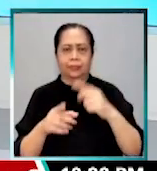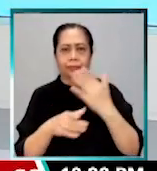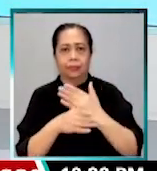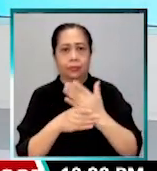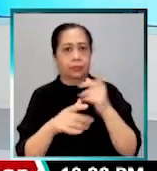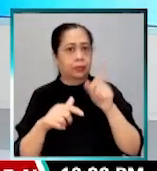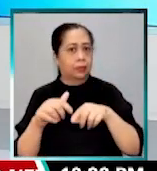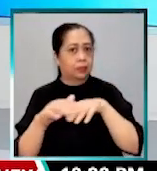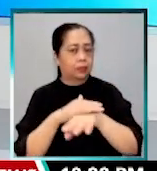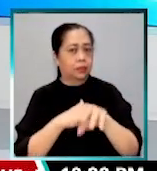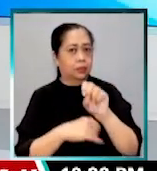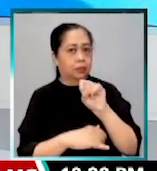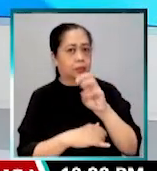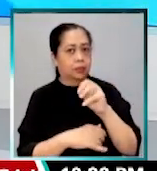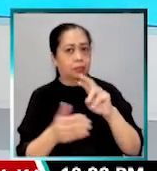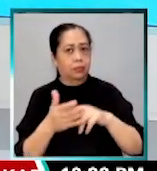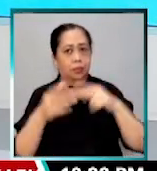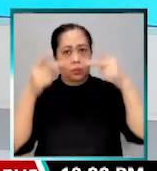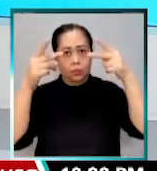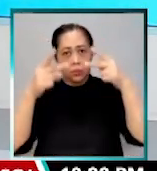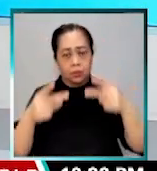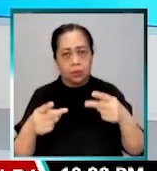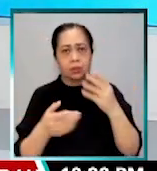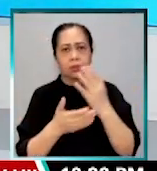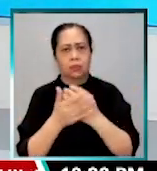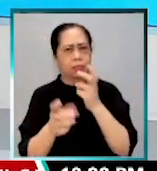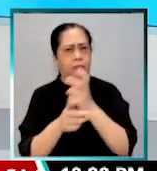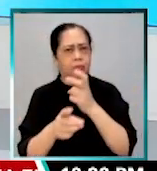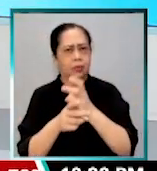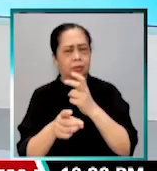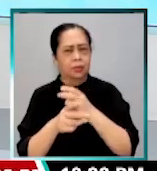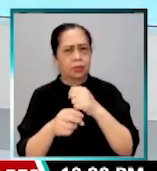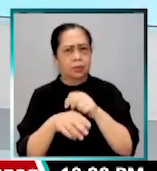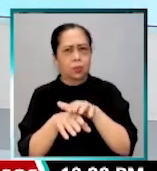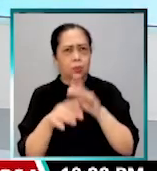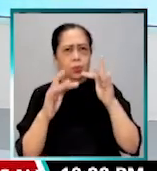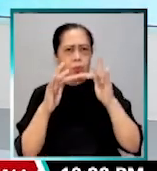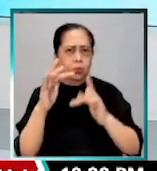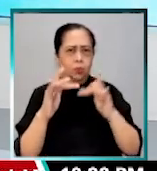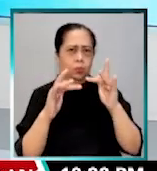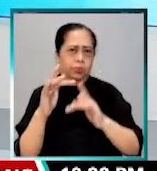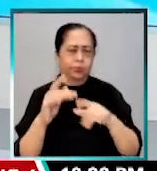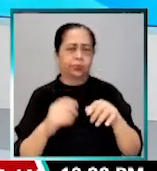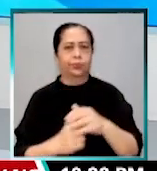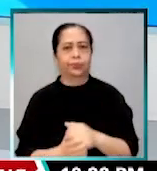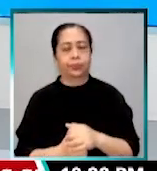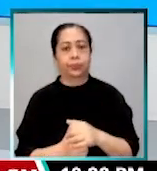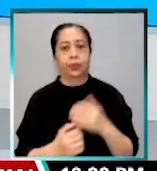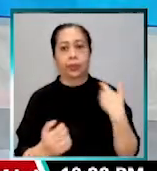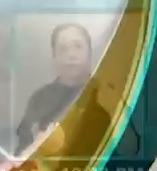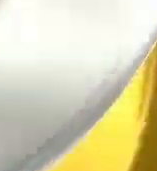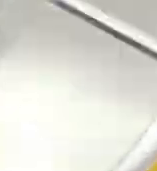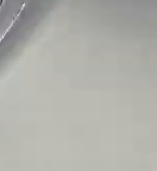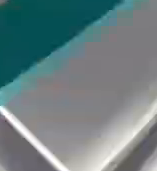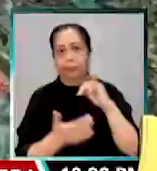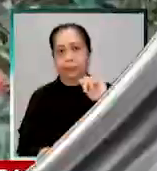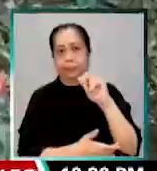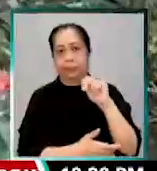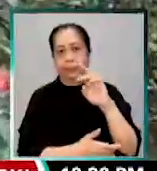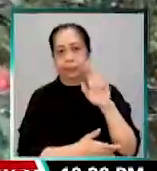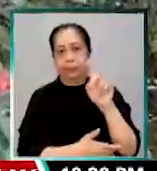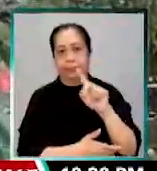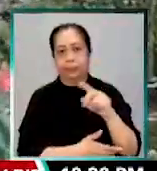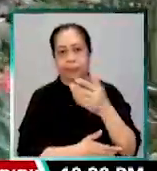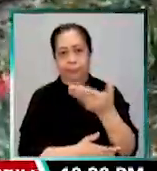ng SIM registration website, meron namang nahirapan dahil sa mahina ang internet connection. May report si Ian Cruz.